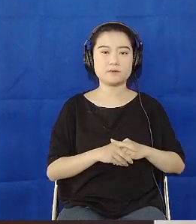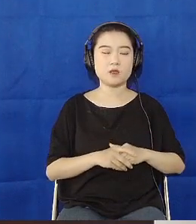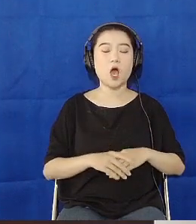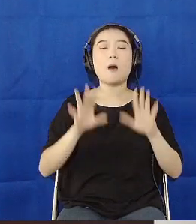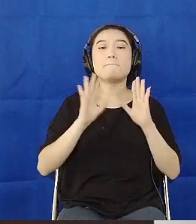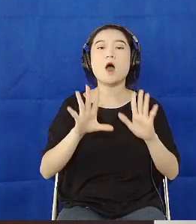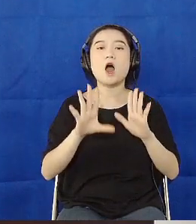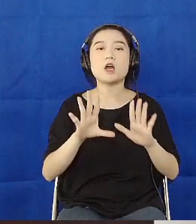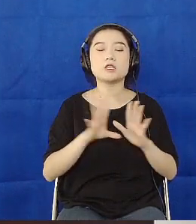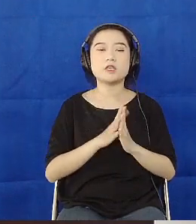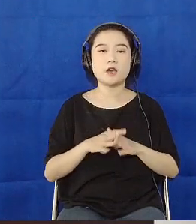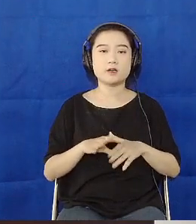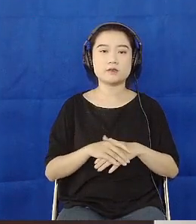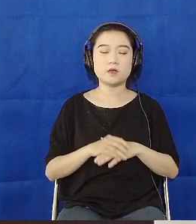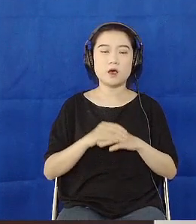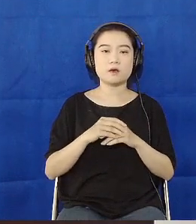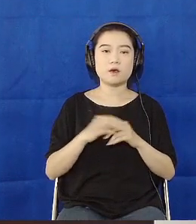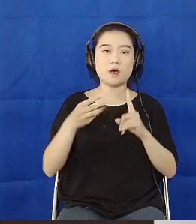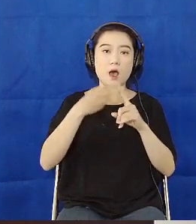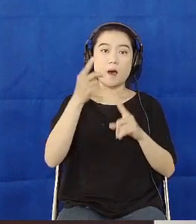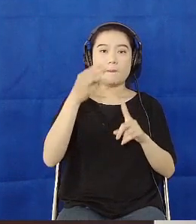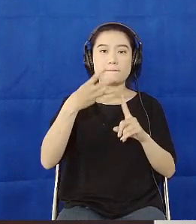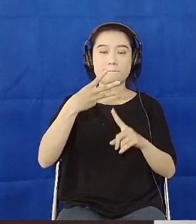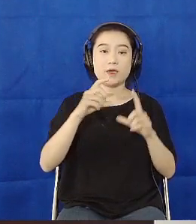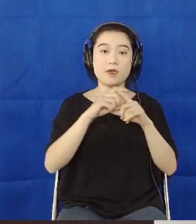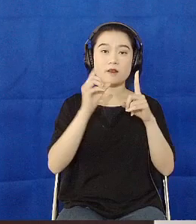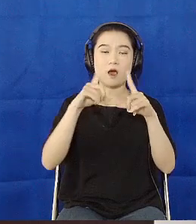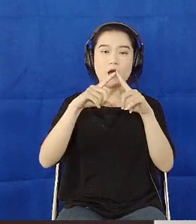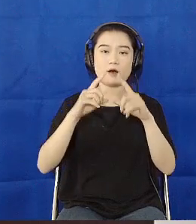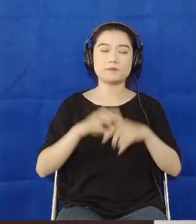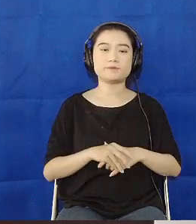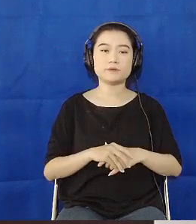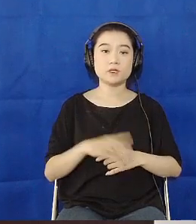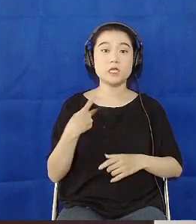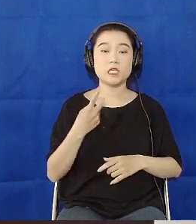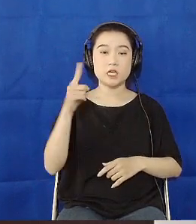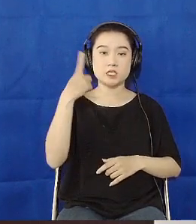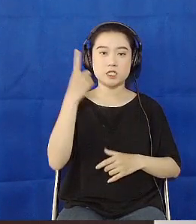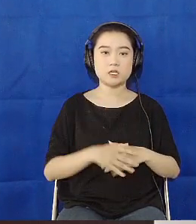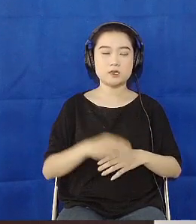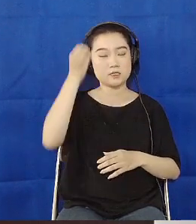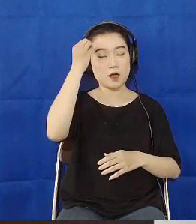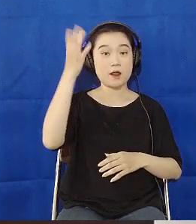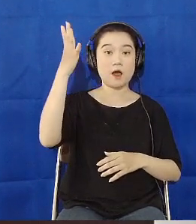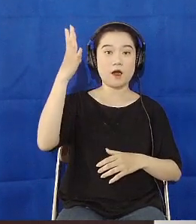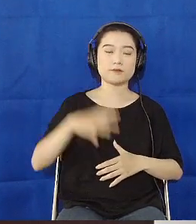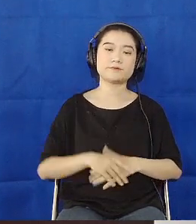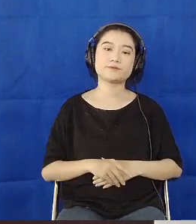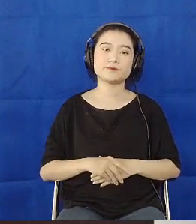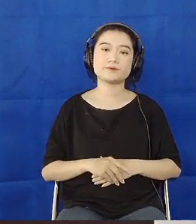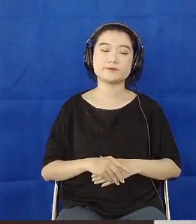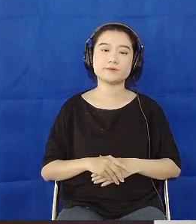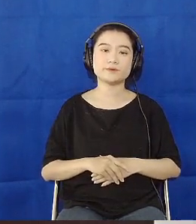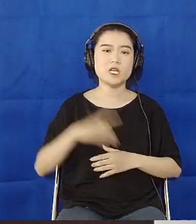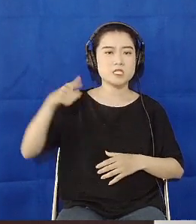banyak perbedaan di antara kita, betapa kita sendiri menyadari, sering